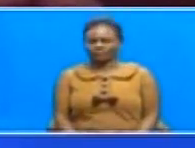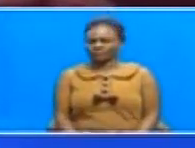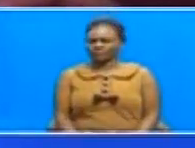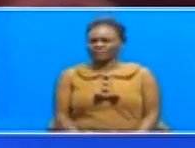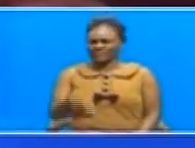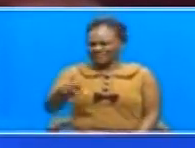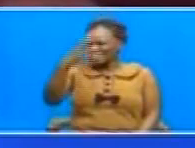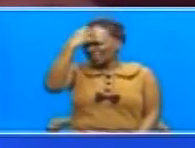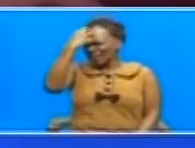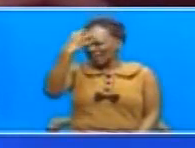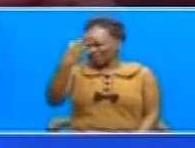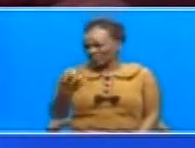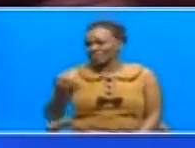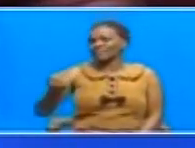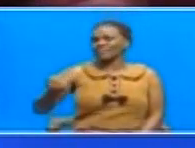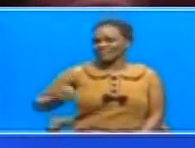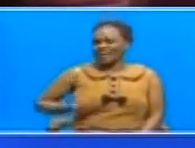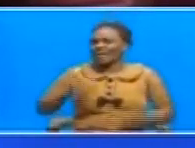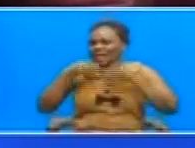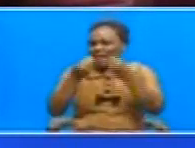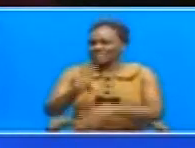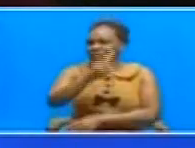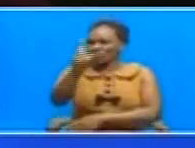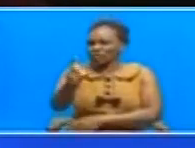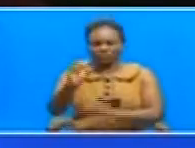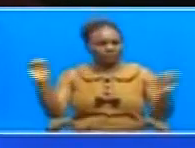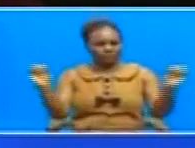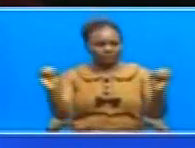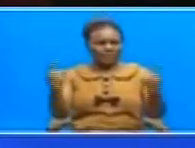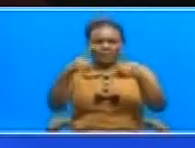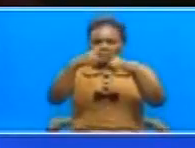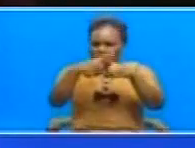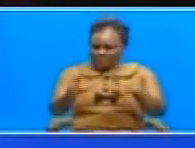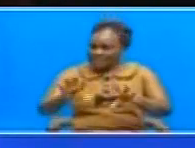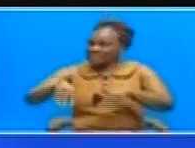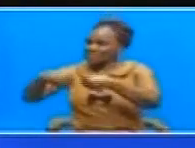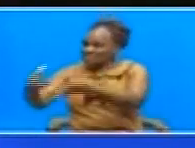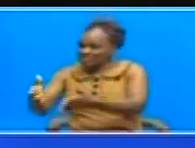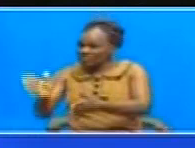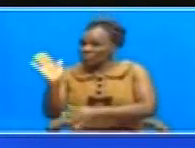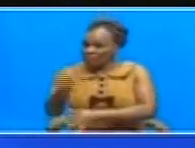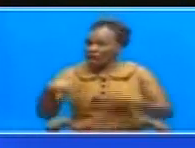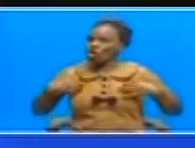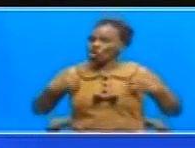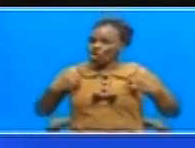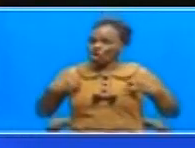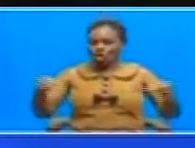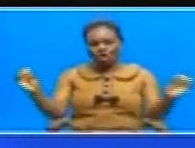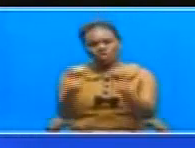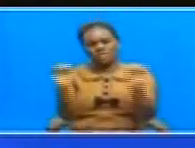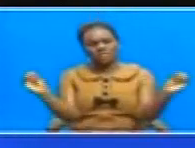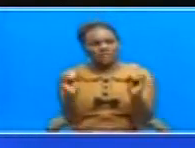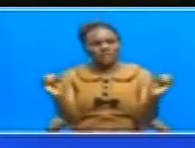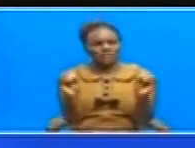Akionekana kuwa na hasira, Kanini hakujibu swali lolote, lakini alikataa katakata kuachilia nguo za barafu yake ya